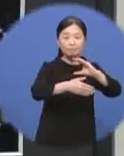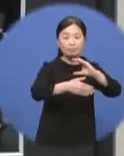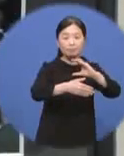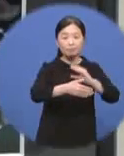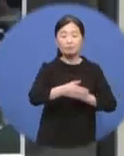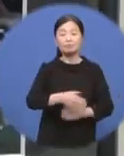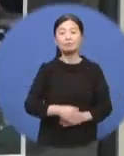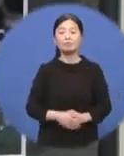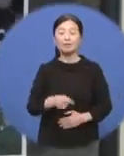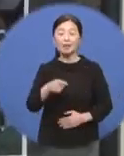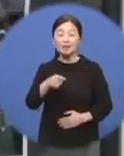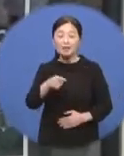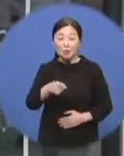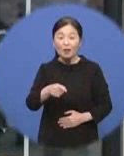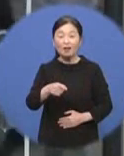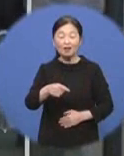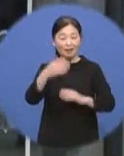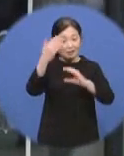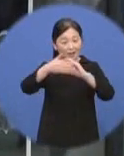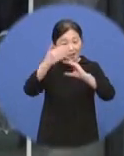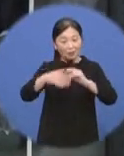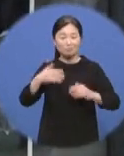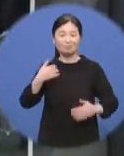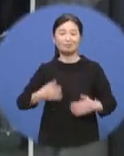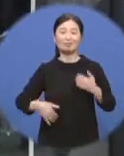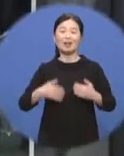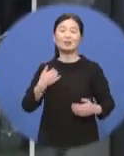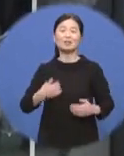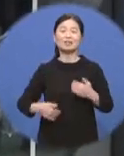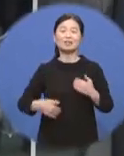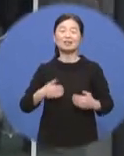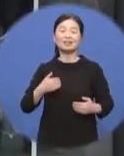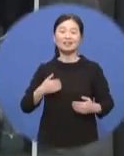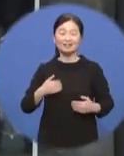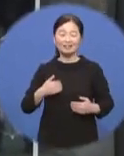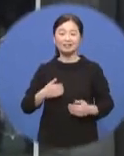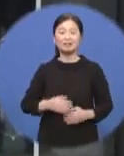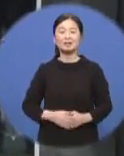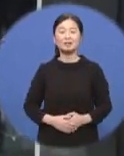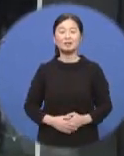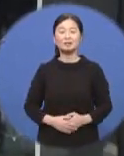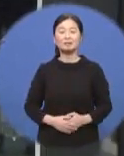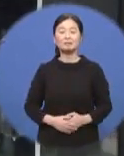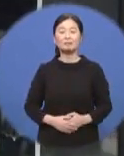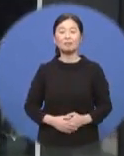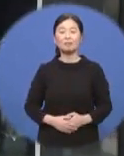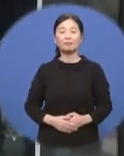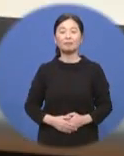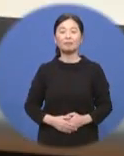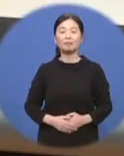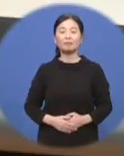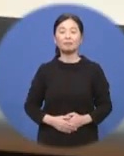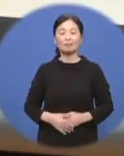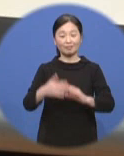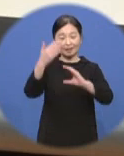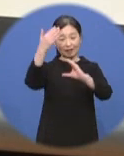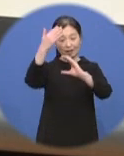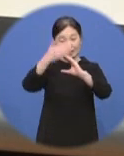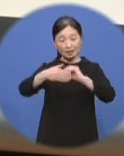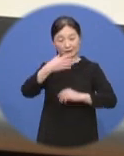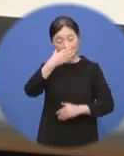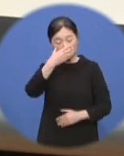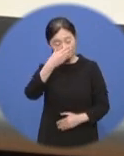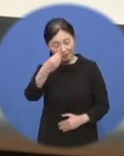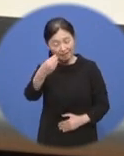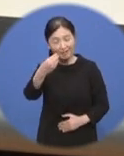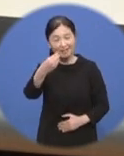がすごく楽しくなってきまして、でそういう形でだんだんと写真にのめり込んでしまったというような